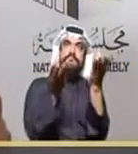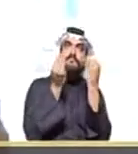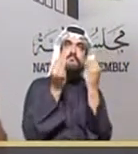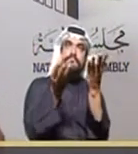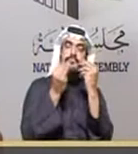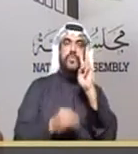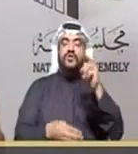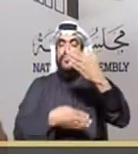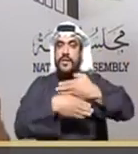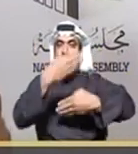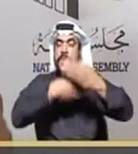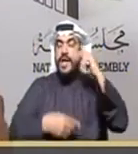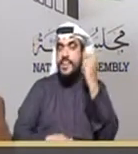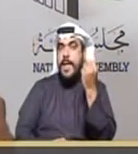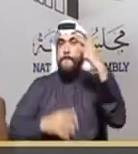لمشاريع